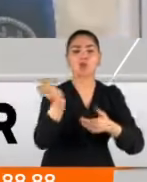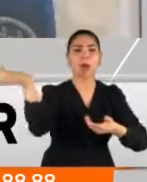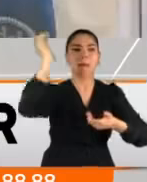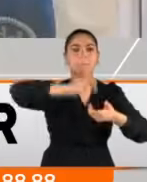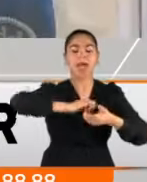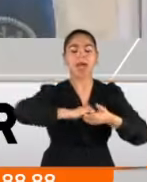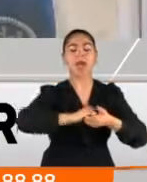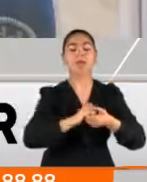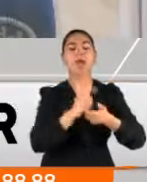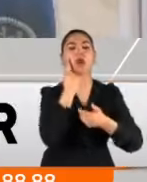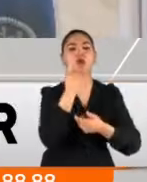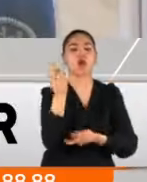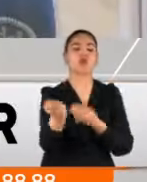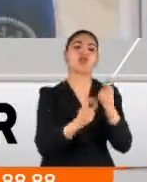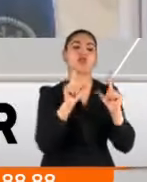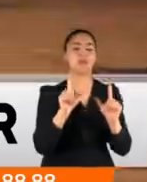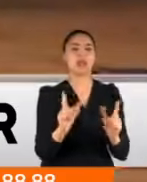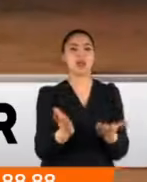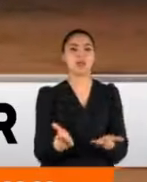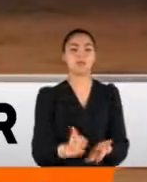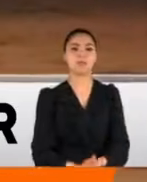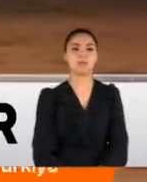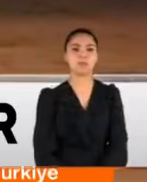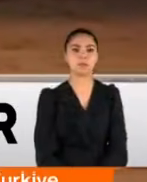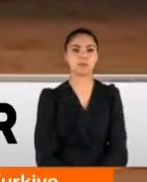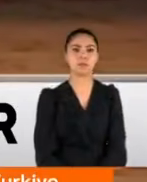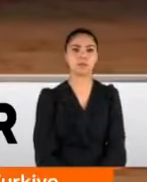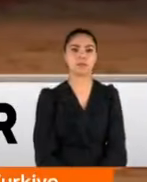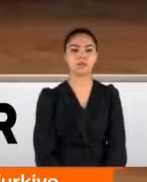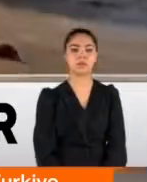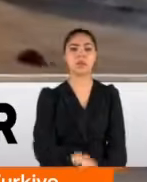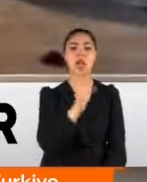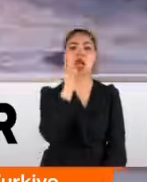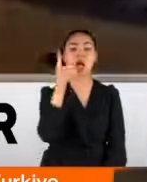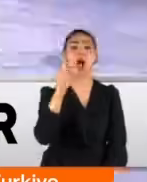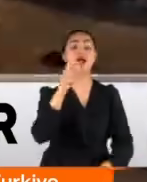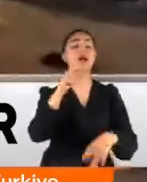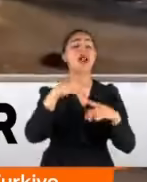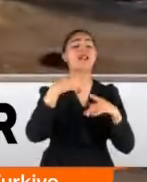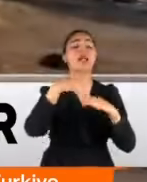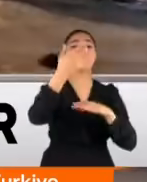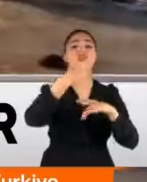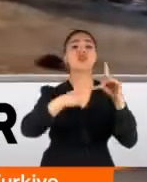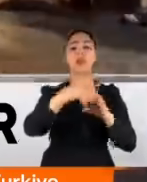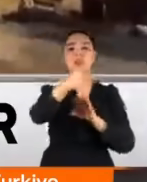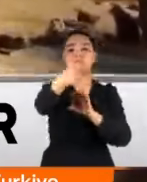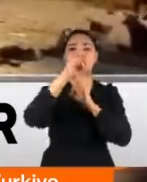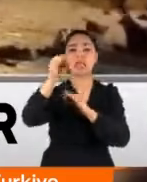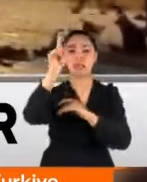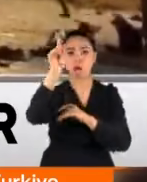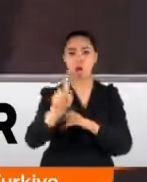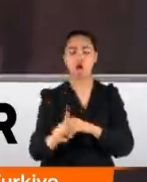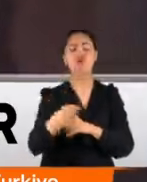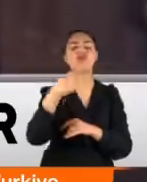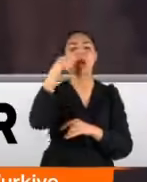birlik ve beraberlik içinde hareket etmesidir Ankara'nın Diplomasi trafiğinin ardından önce